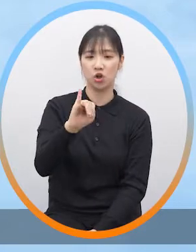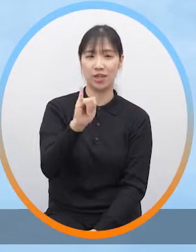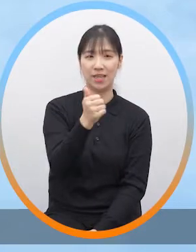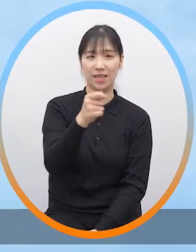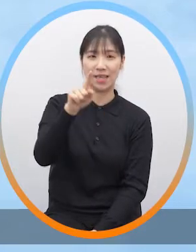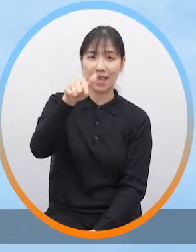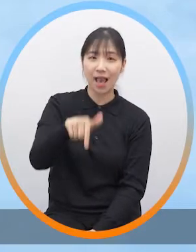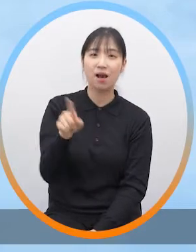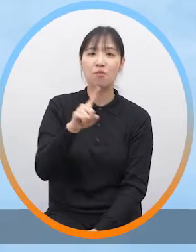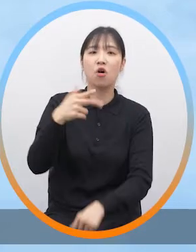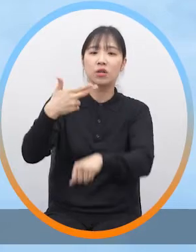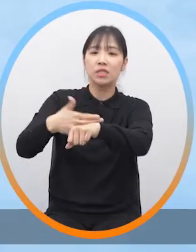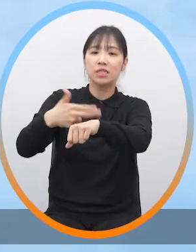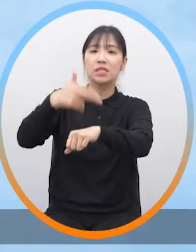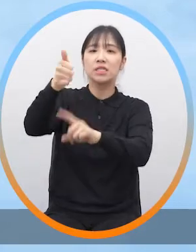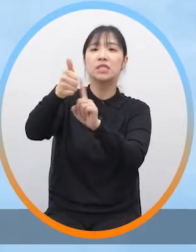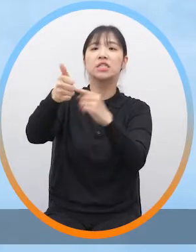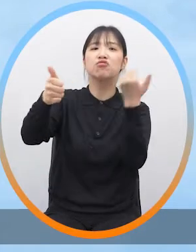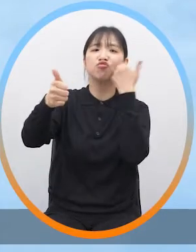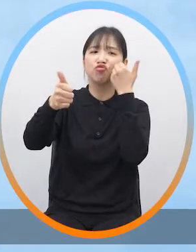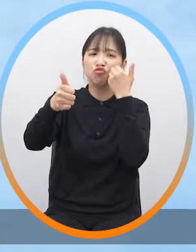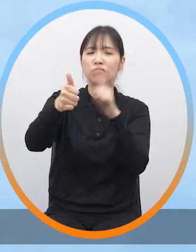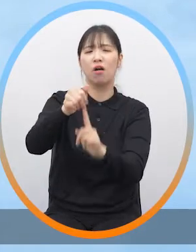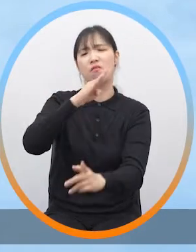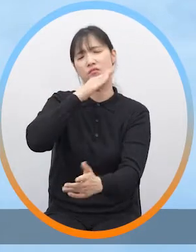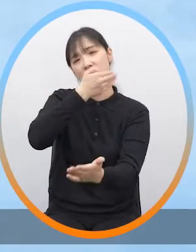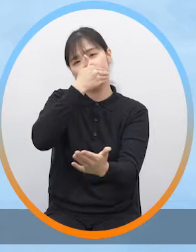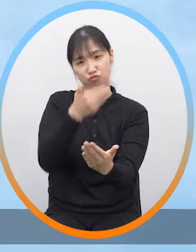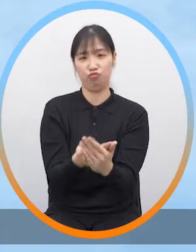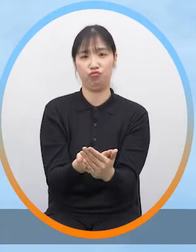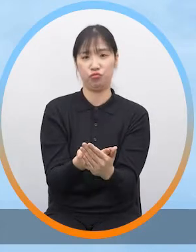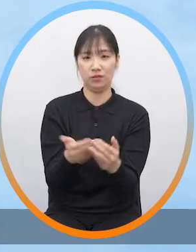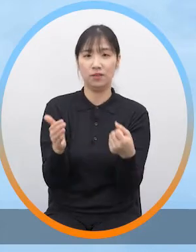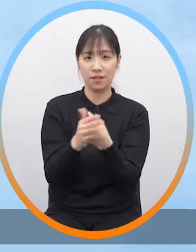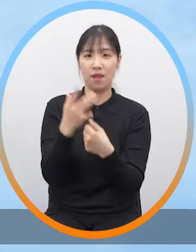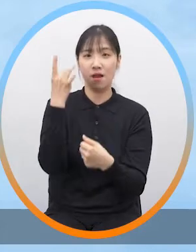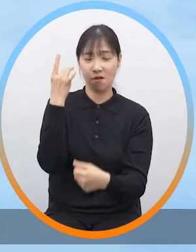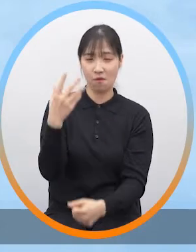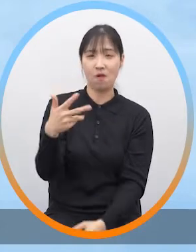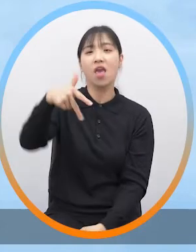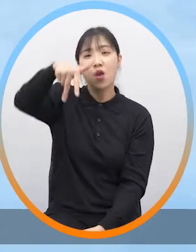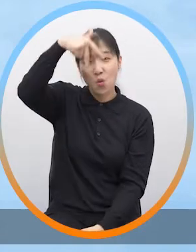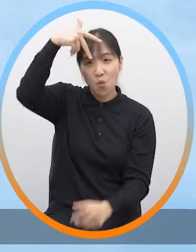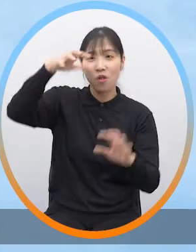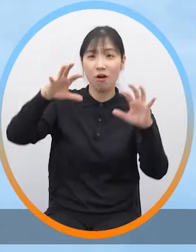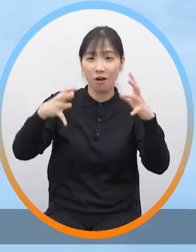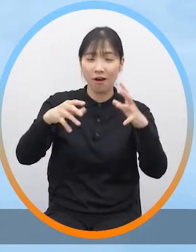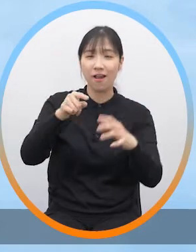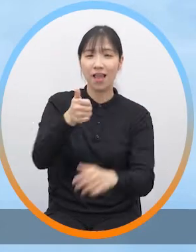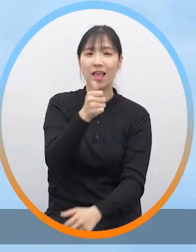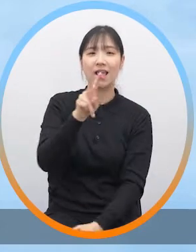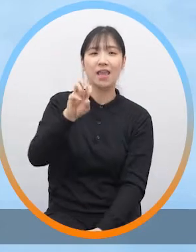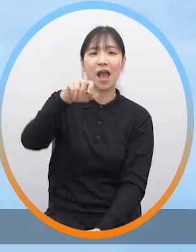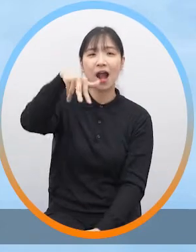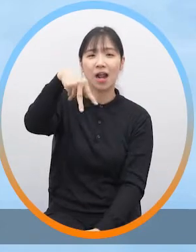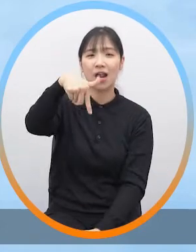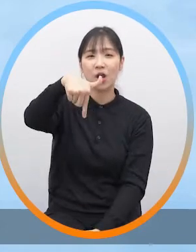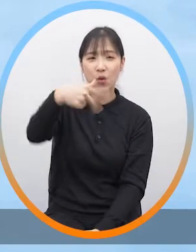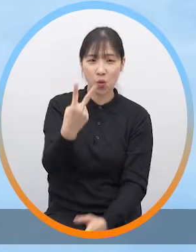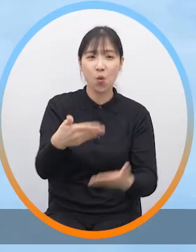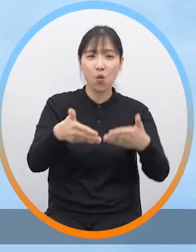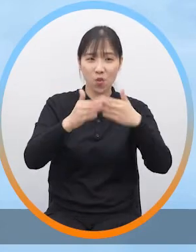성리학이라고 하는 것은 스승이 누구냐가 굉장히 중요하고요. 그래서 원래 조선이 향교를 세울